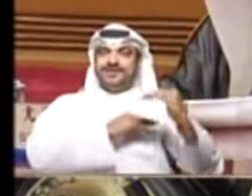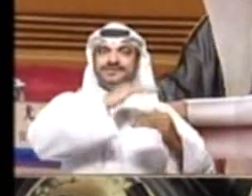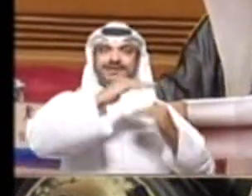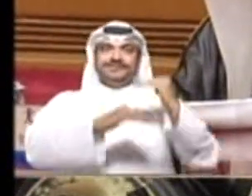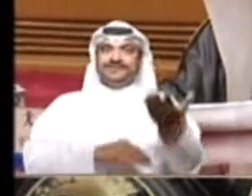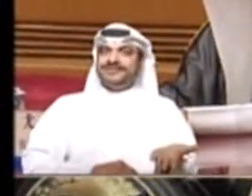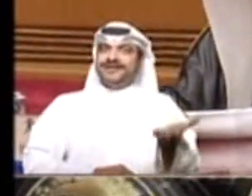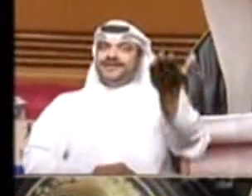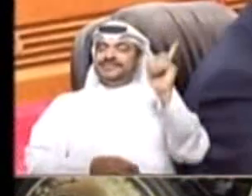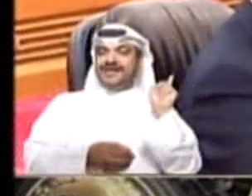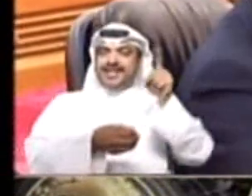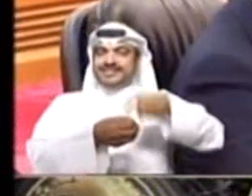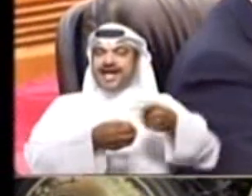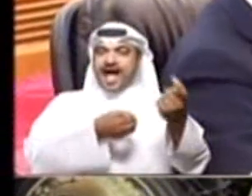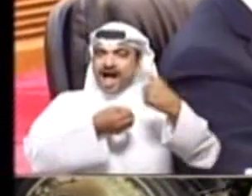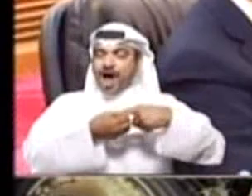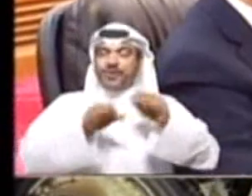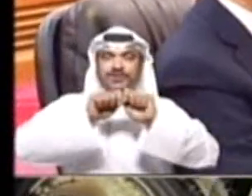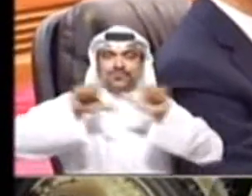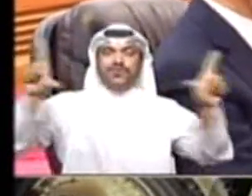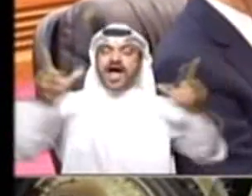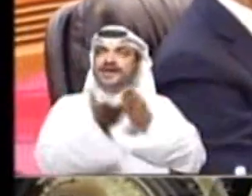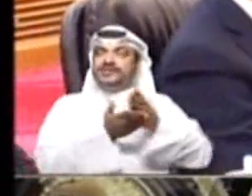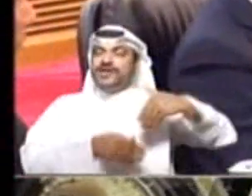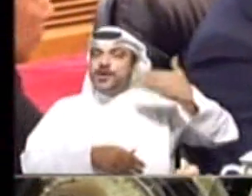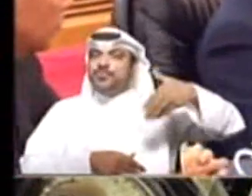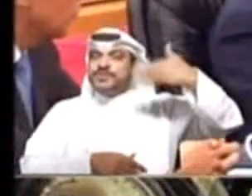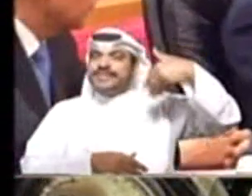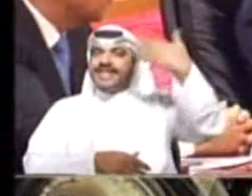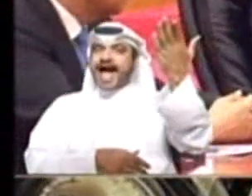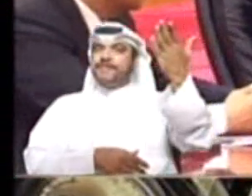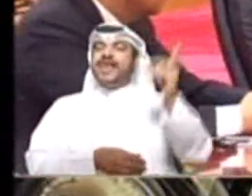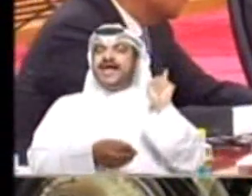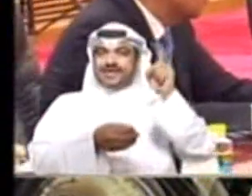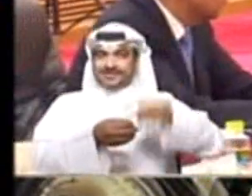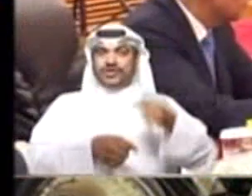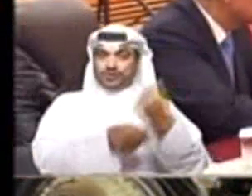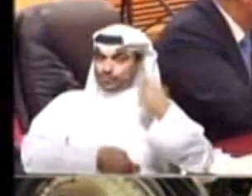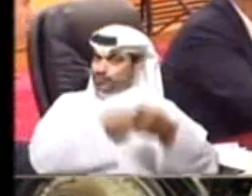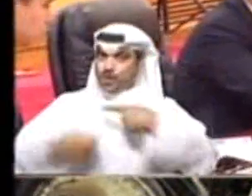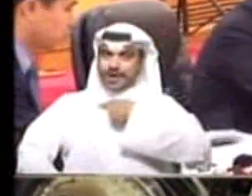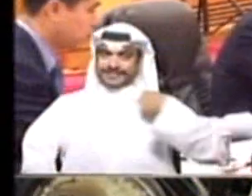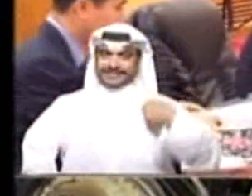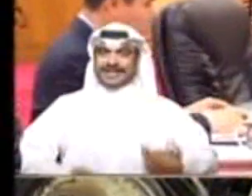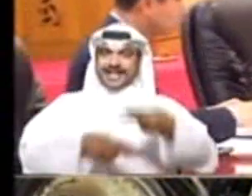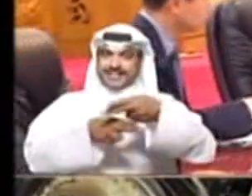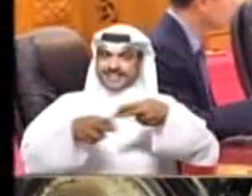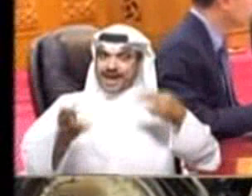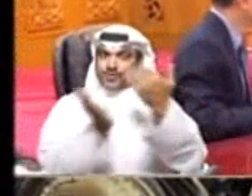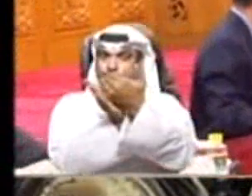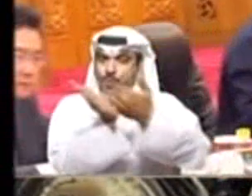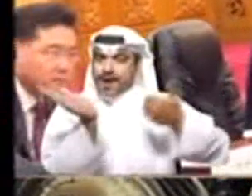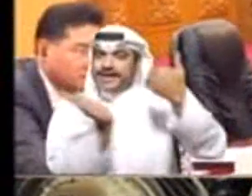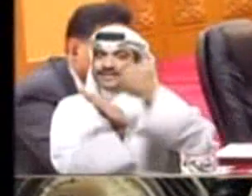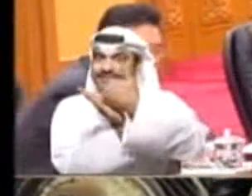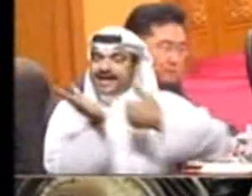الشراكة الاستراتيجية، سعيا لترسيخ آفاق التعاون القائم، وأن يكون التعاون الصيني الكويتي الاقتصادي بين